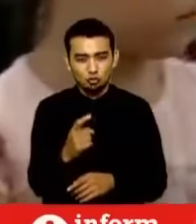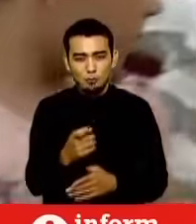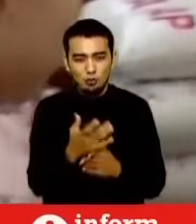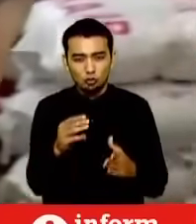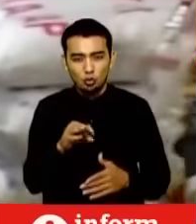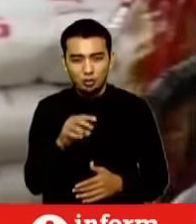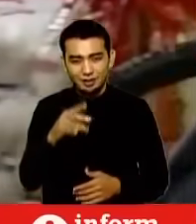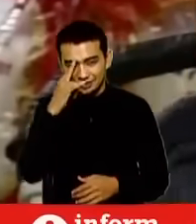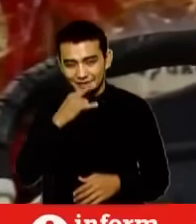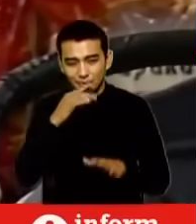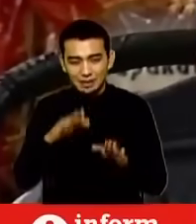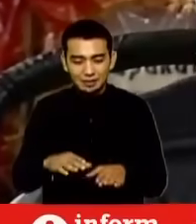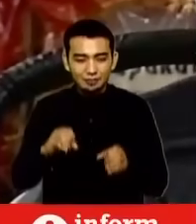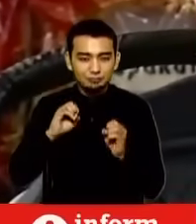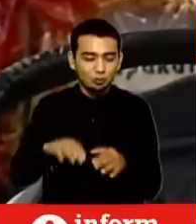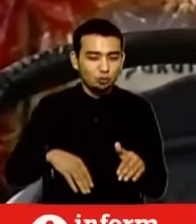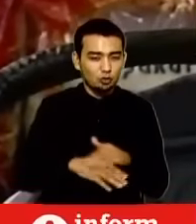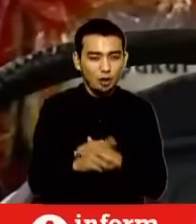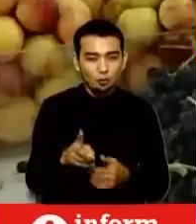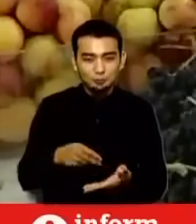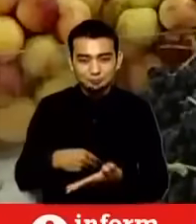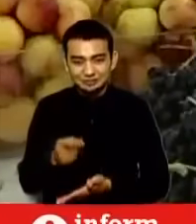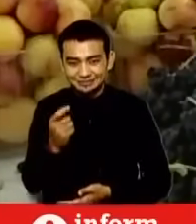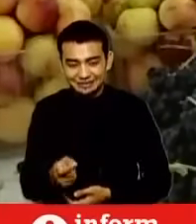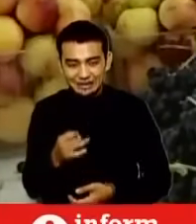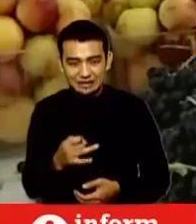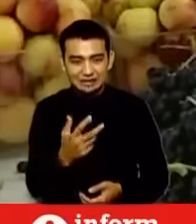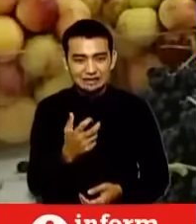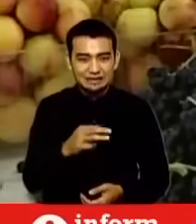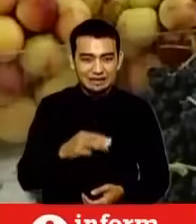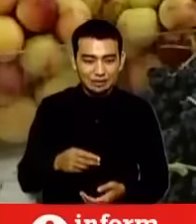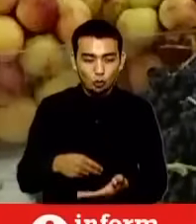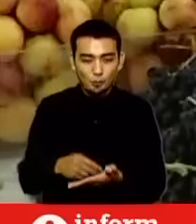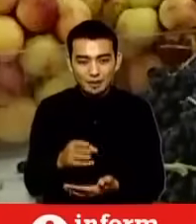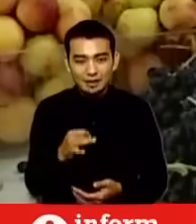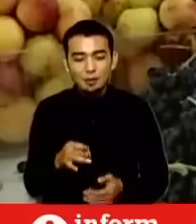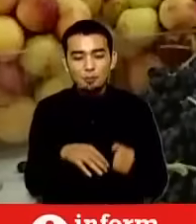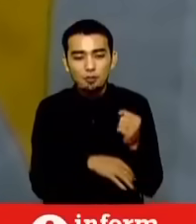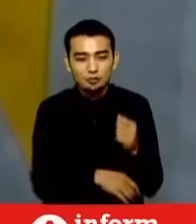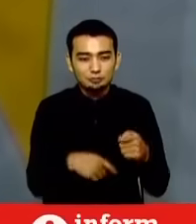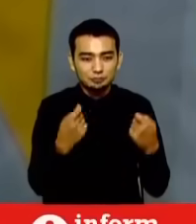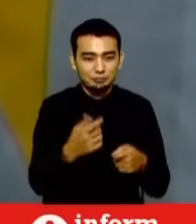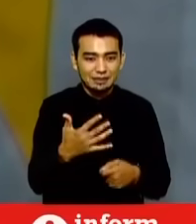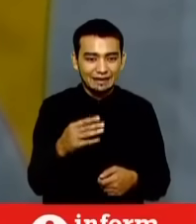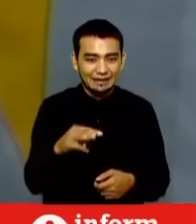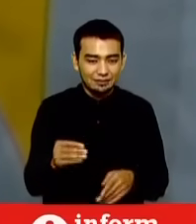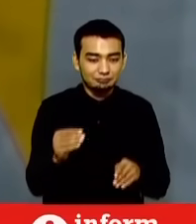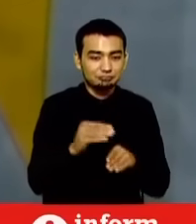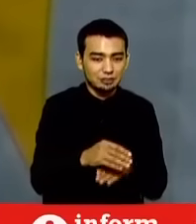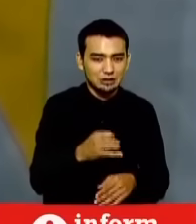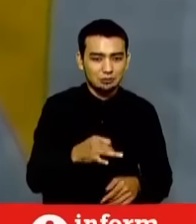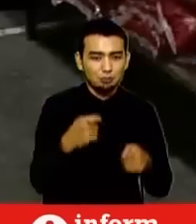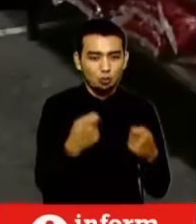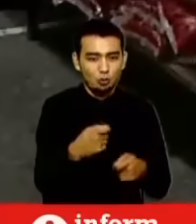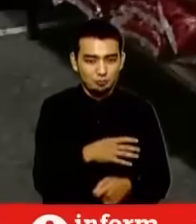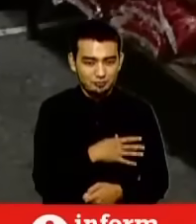қантты Қазақстанда тастап кетеді. Ал алыпсатарлар арзан құмшекерді 300 теңгеге алады, кейін саудагерлер үстіне 50 теңге қосып сатады дейді олар.